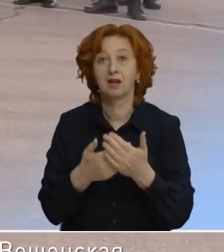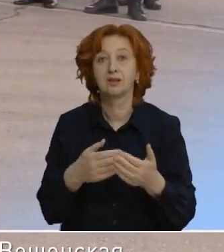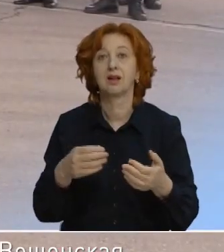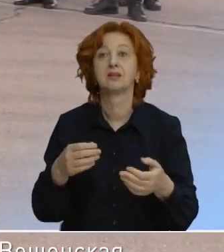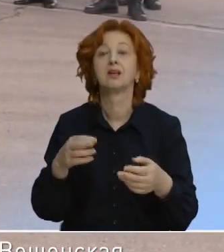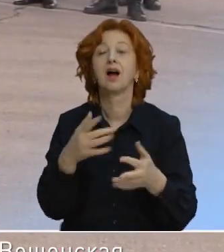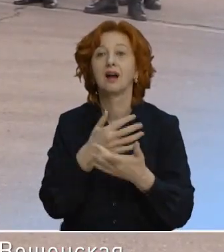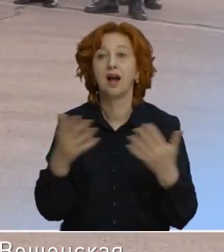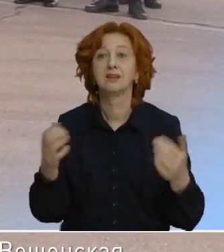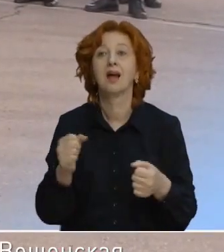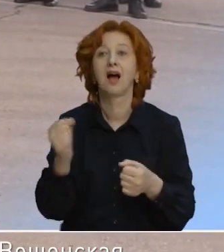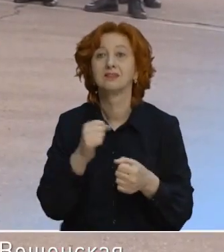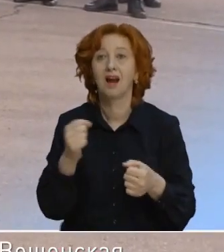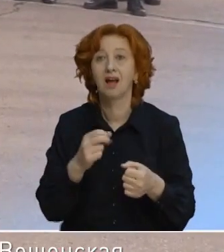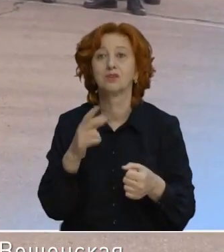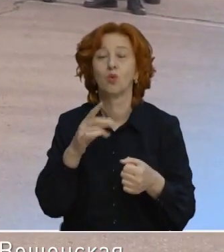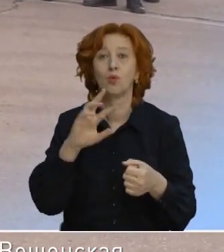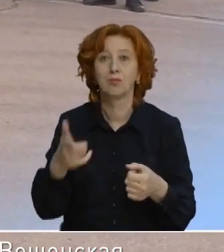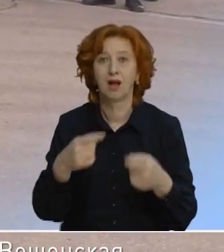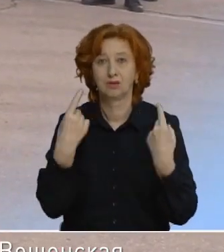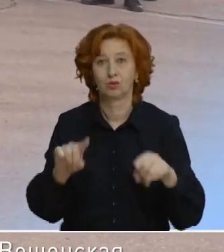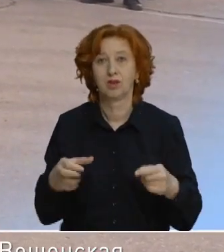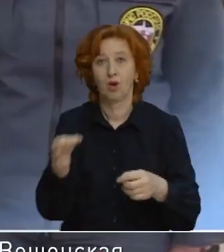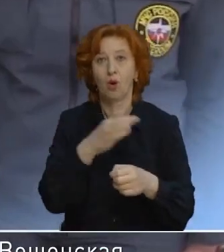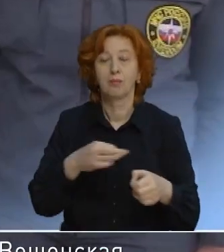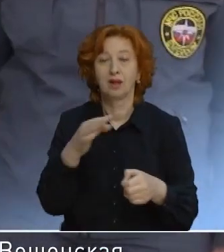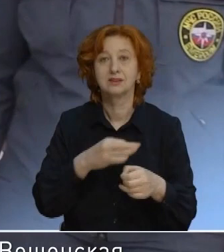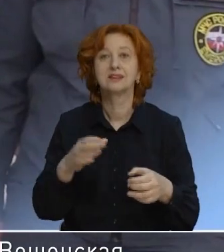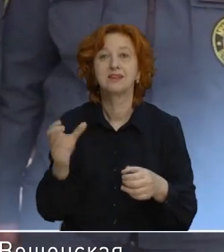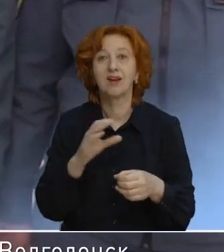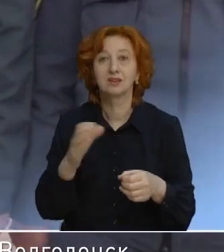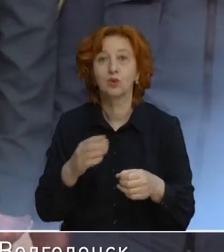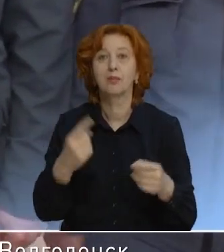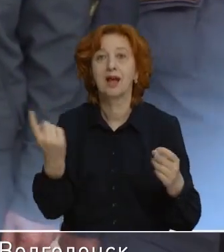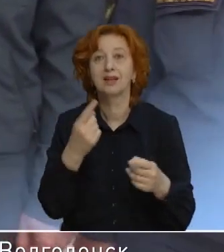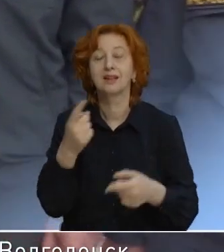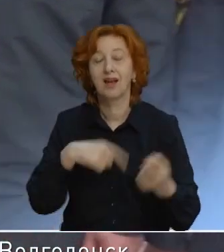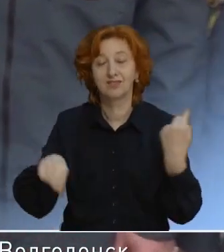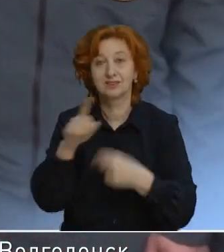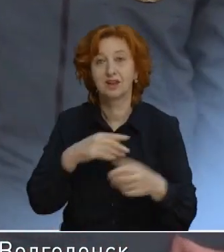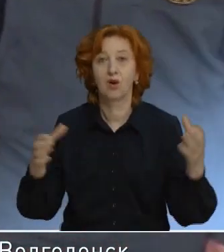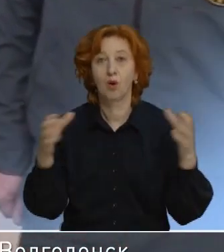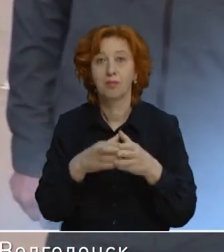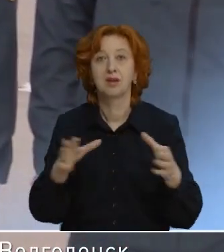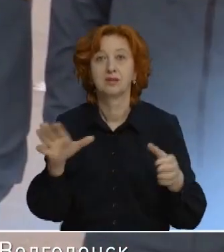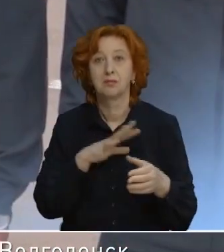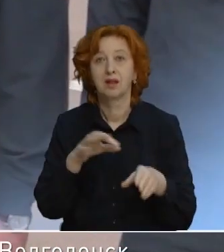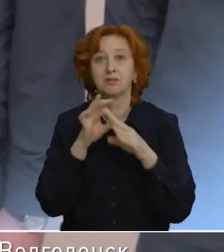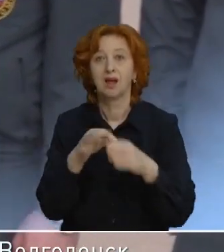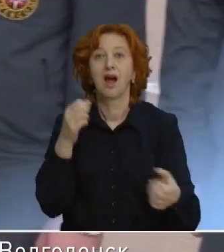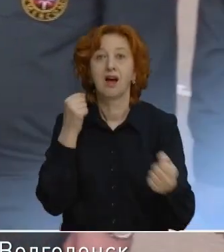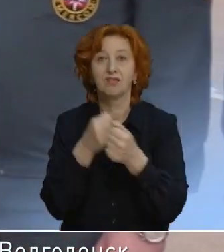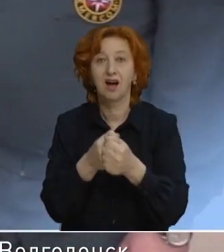Калмыкии, Кубани, Астраханской и Волгоградской областей, Крыма и Севастополя. Легенда для всех команд общая. В результате